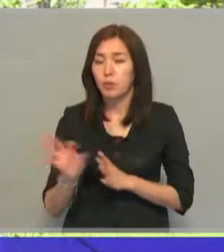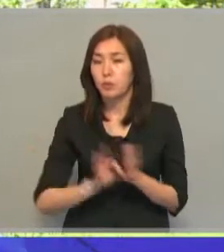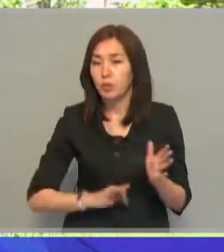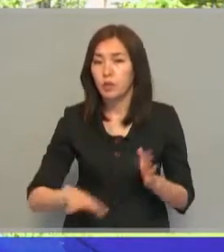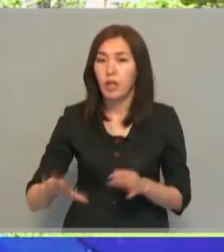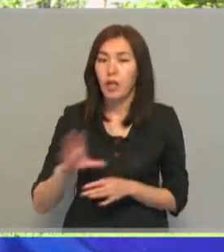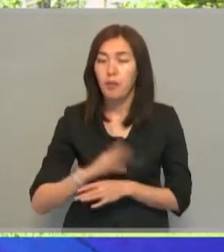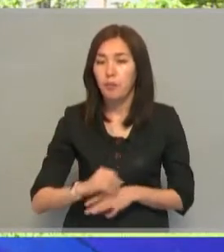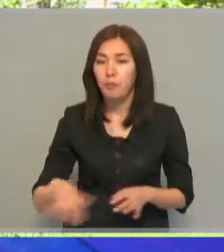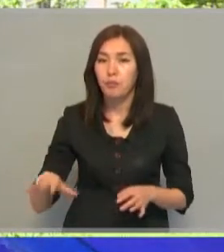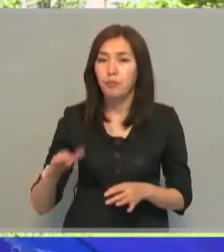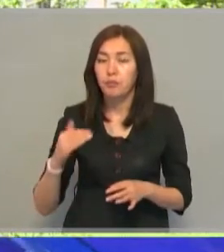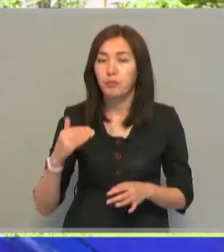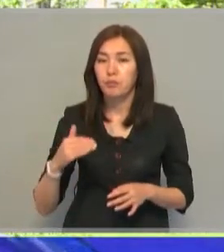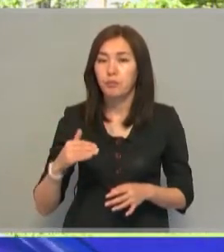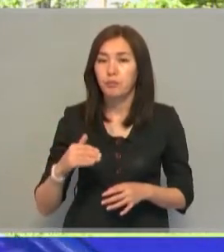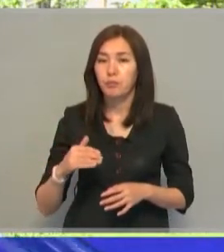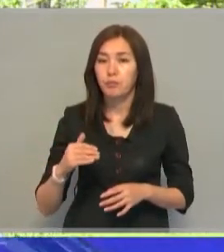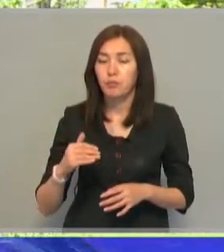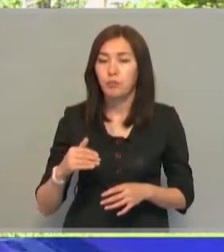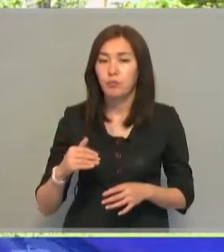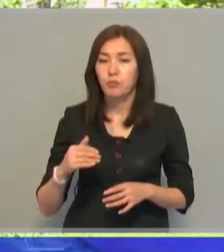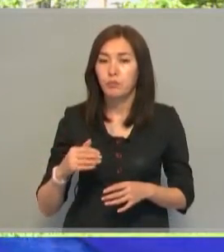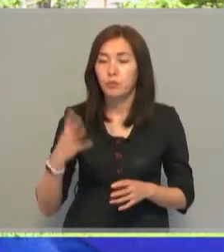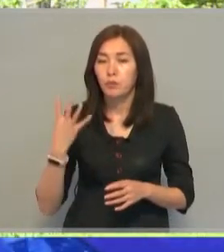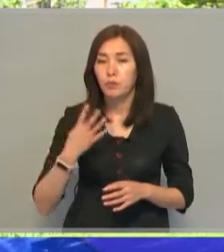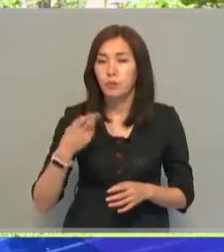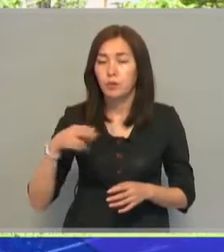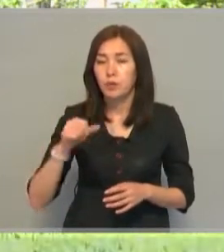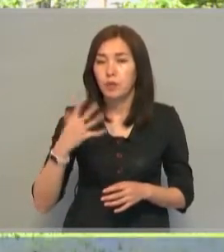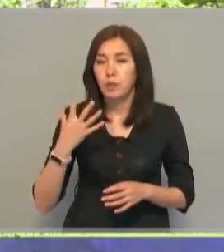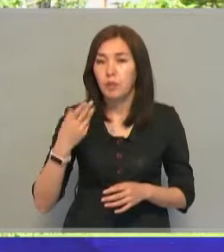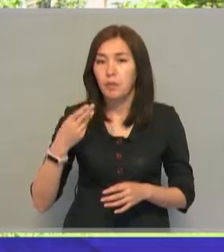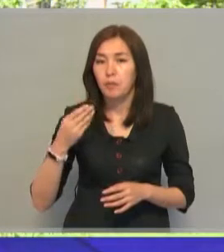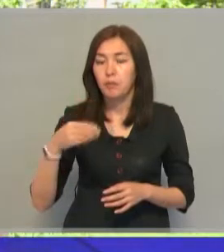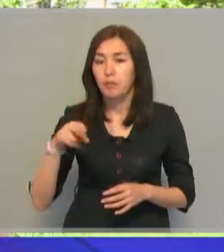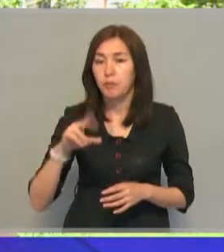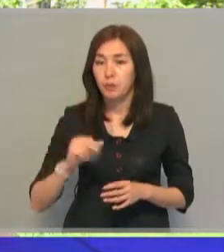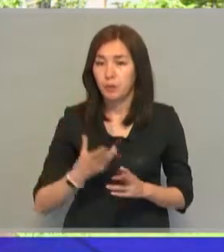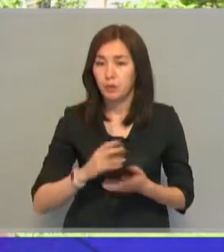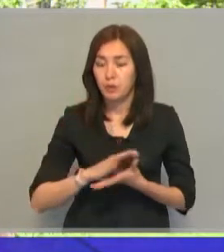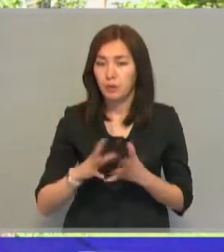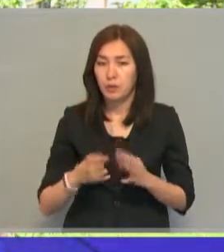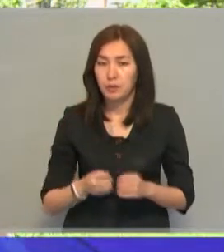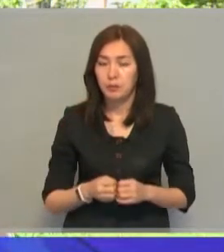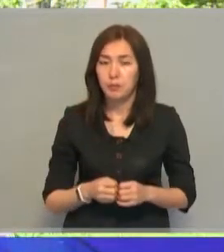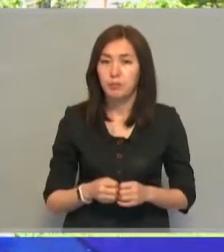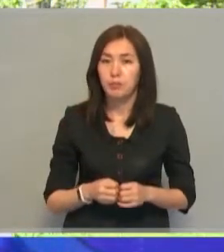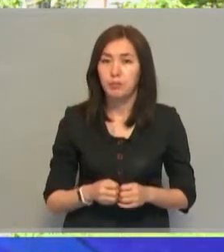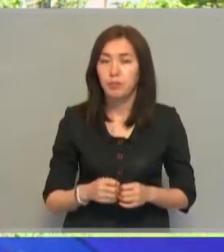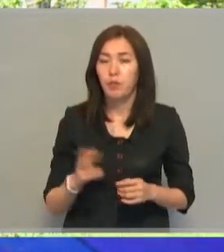да барлық жанағы 4G дейді ғой, 5G ма, сол